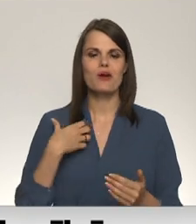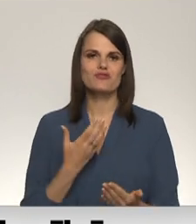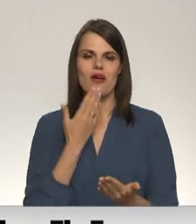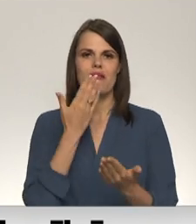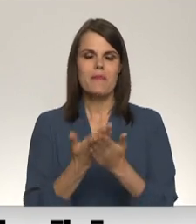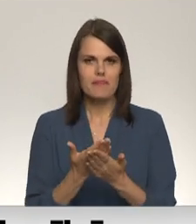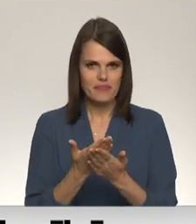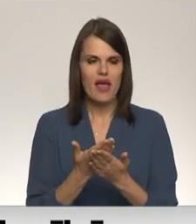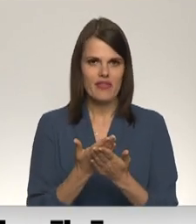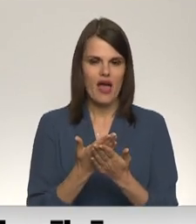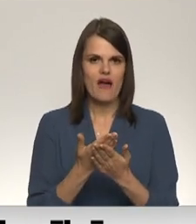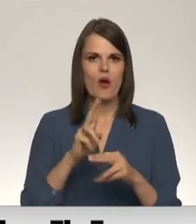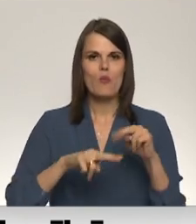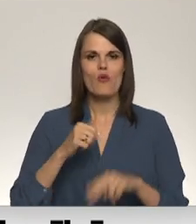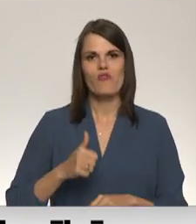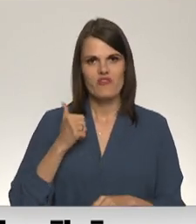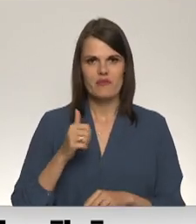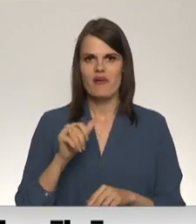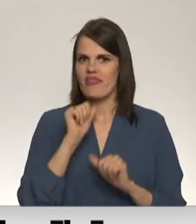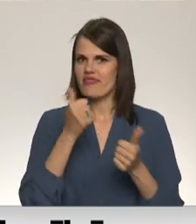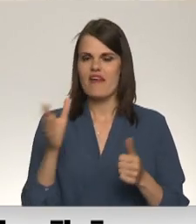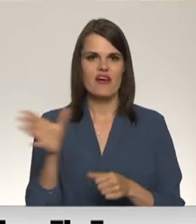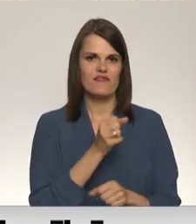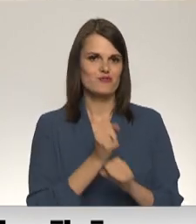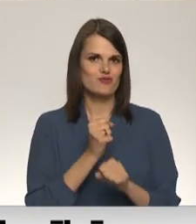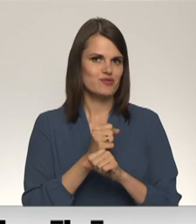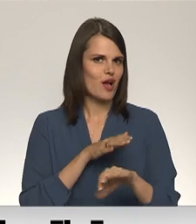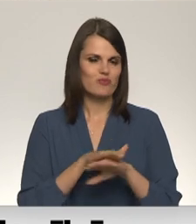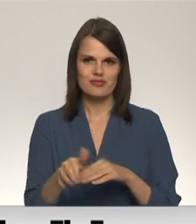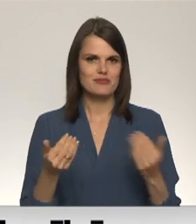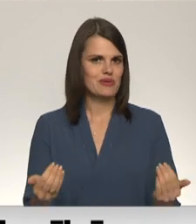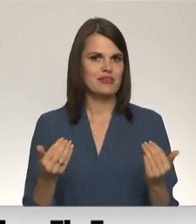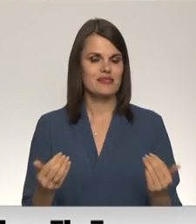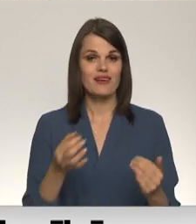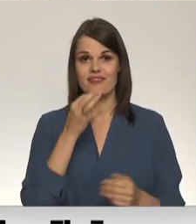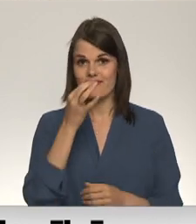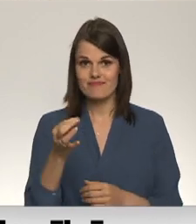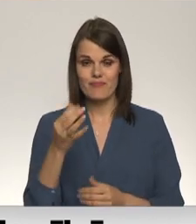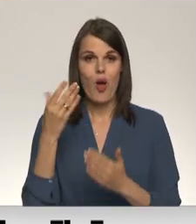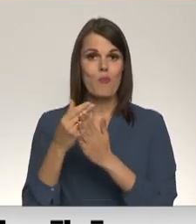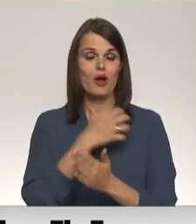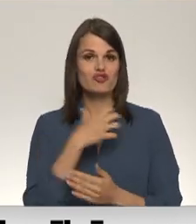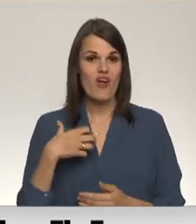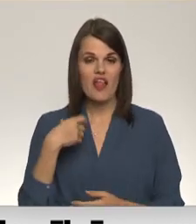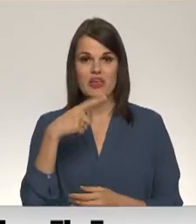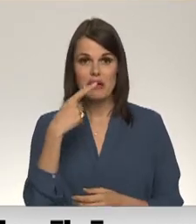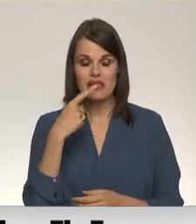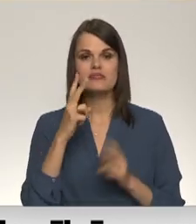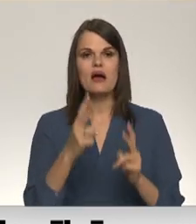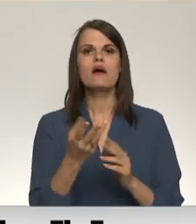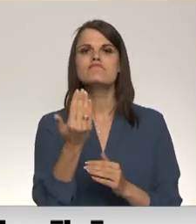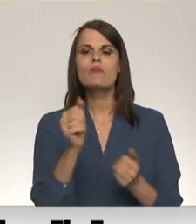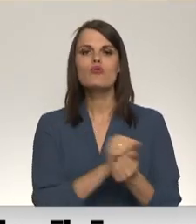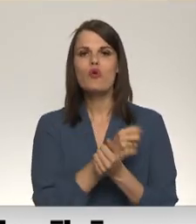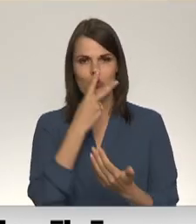piedāvājis būvuzņēmējs, visus darbus vairs nav iespējams veikt. Vietvarā skaidro, ka būvniekiem tiek prasīti dokumenti, kas